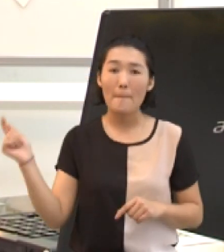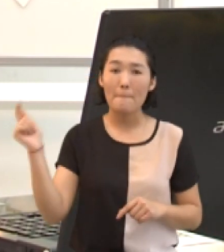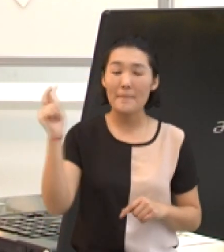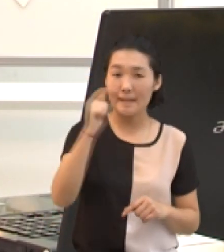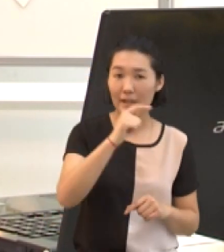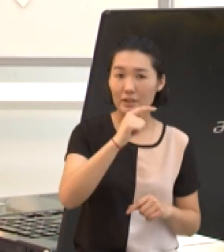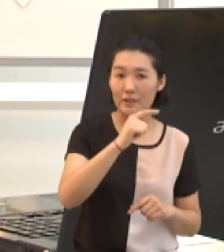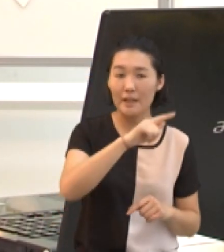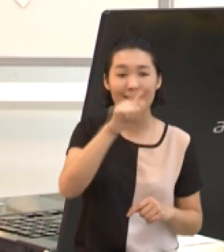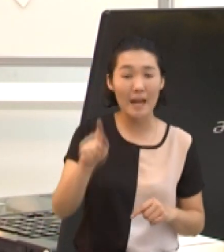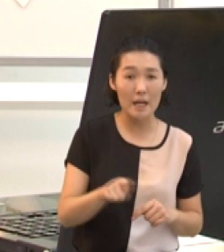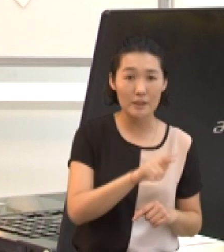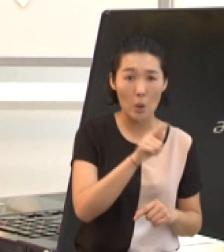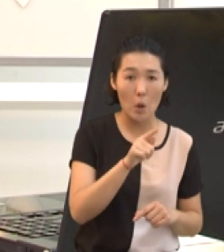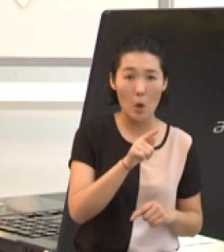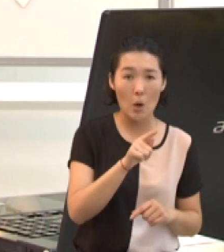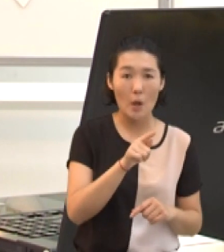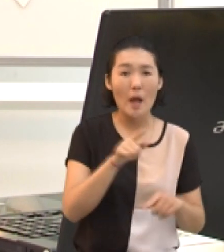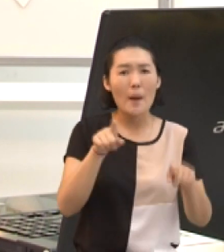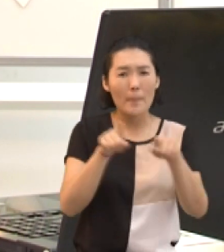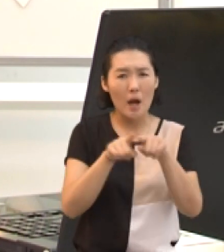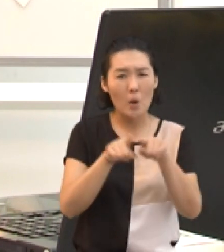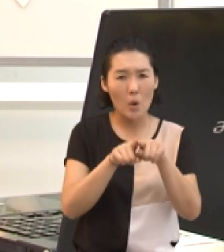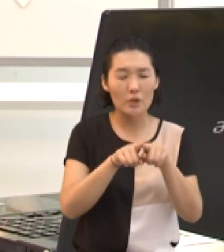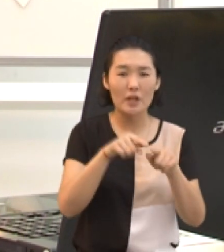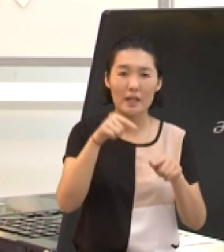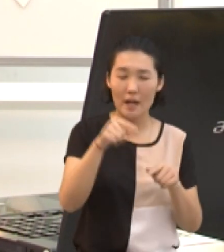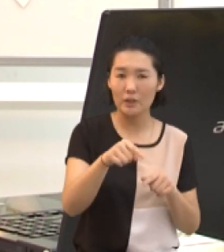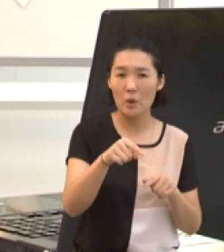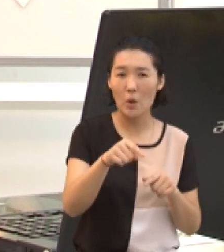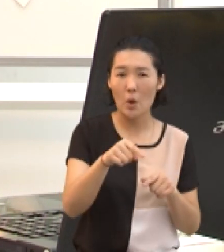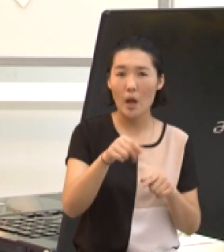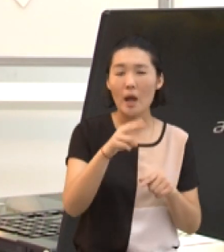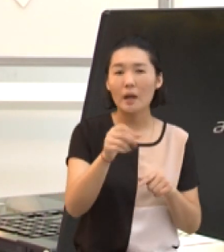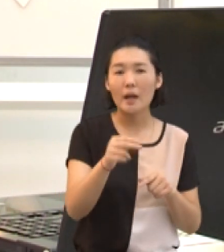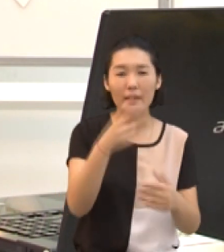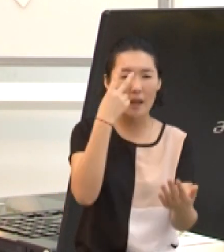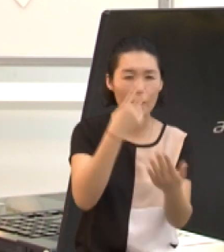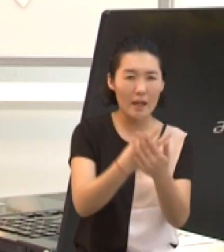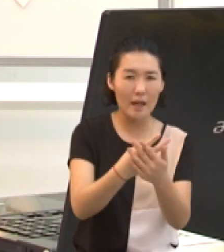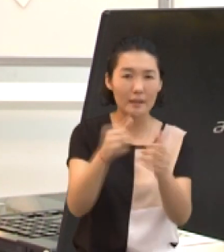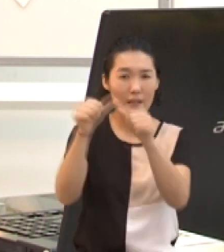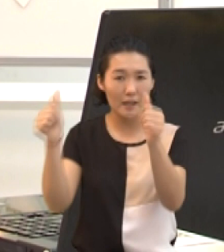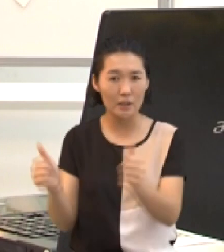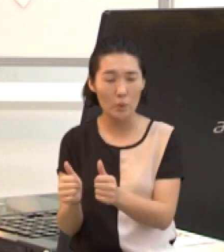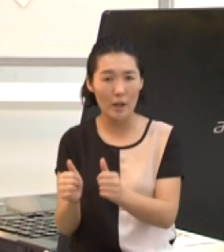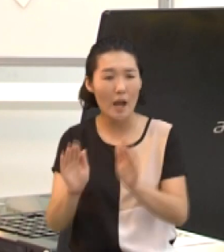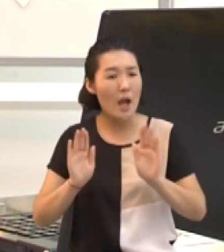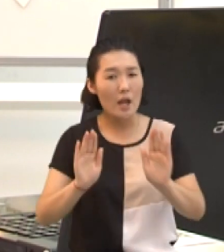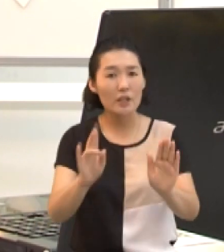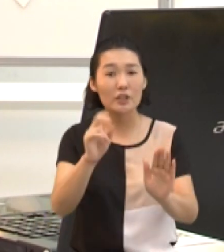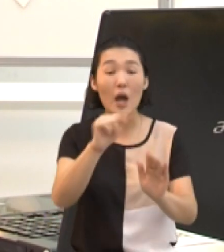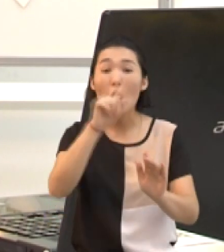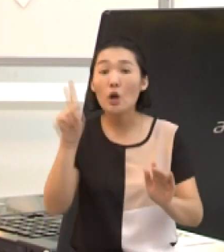Прикатилось колесо. Ведь похоже оно, как наглядная натура, лишь на круглую